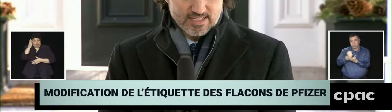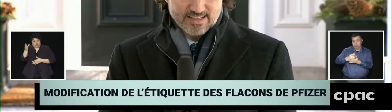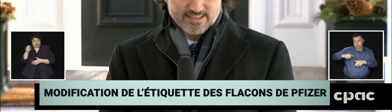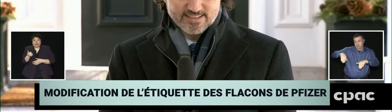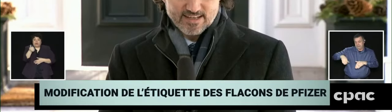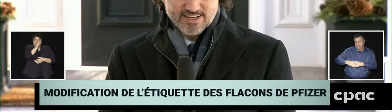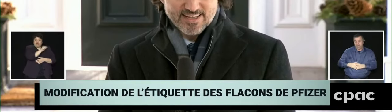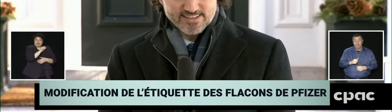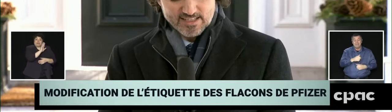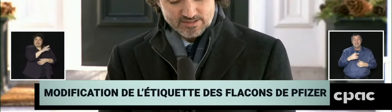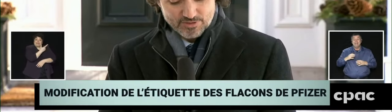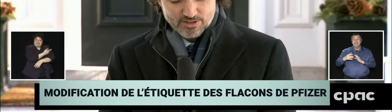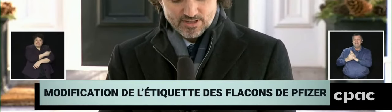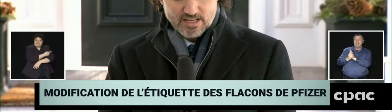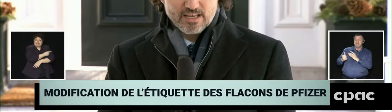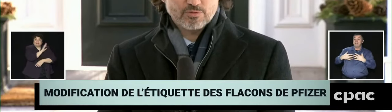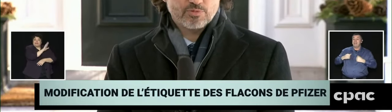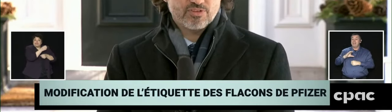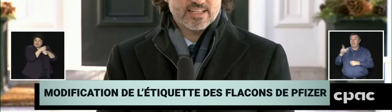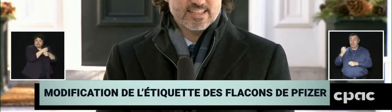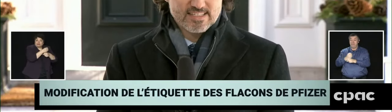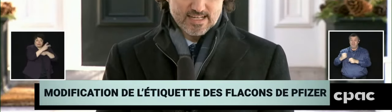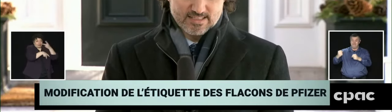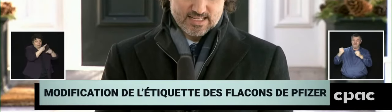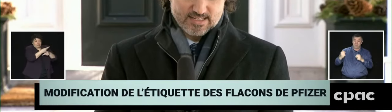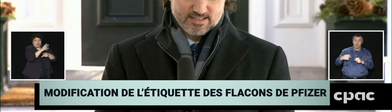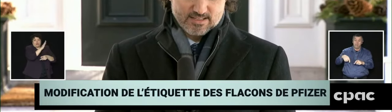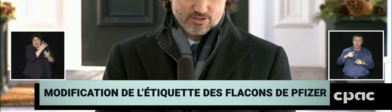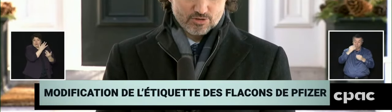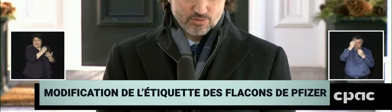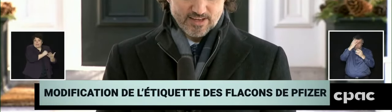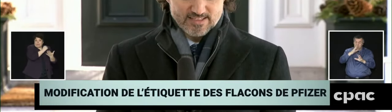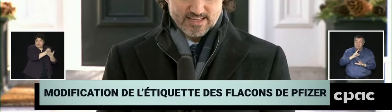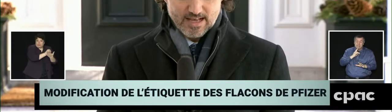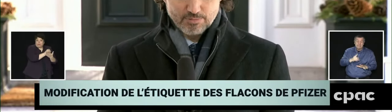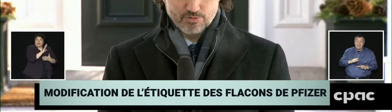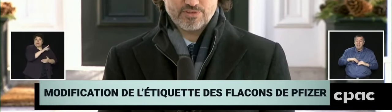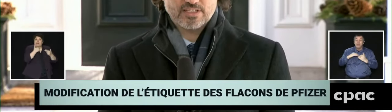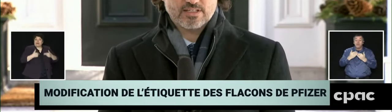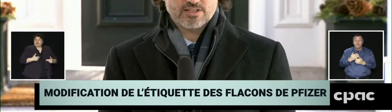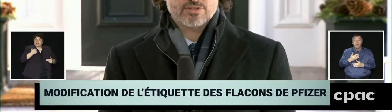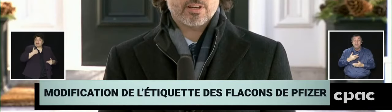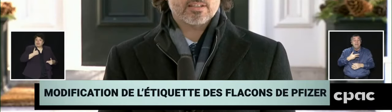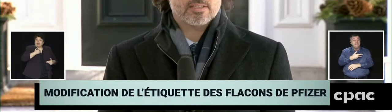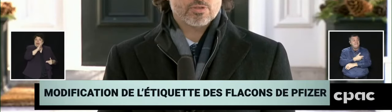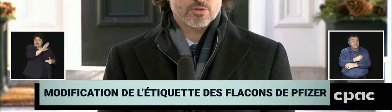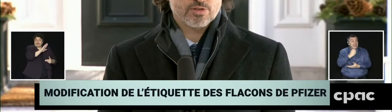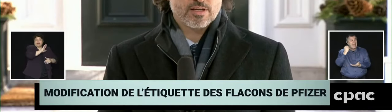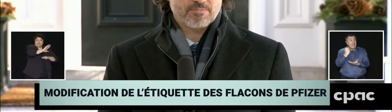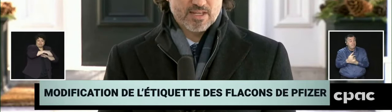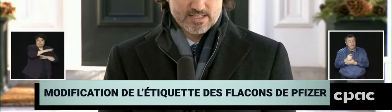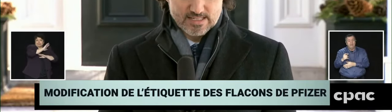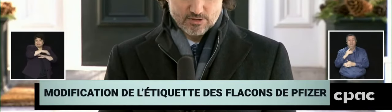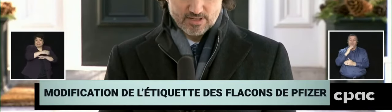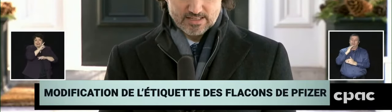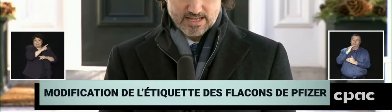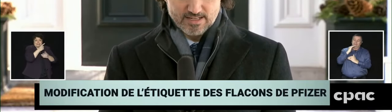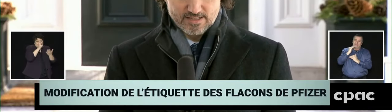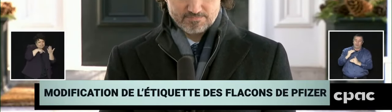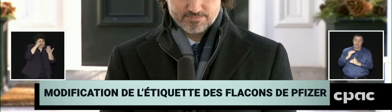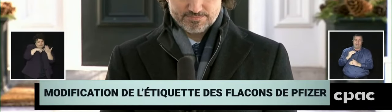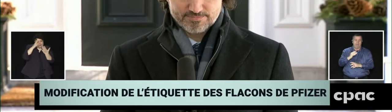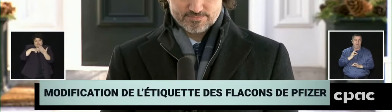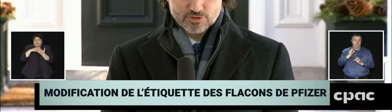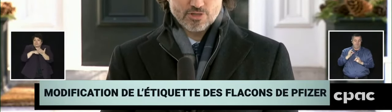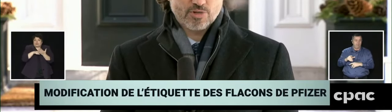de Santé Canada travaillent très fort et vous pouvez être certain que tout vaccin approuvé sera sûr et